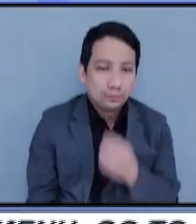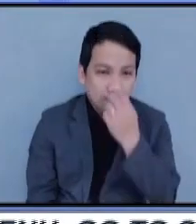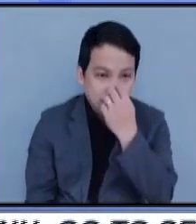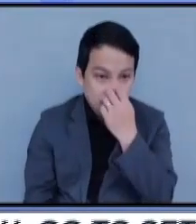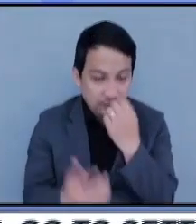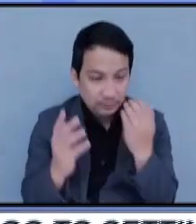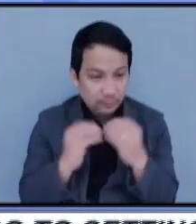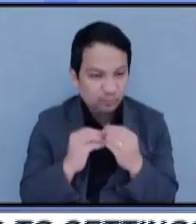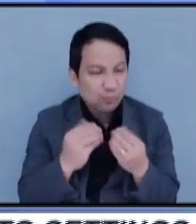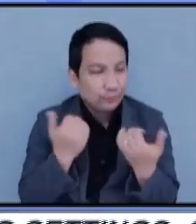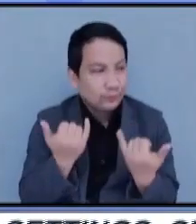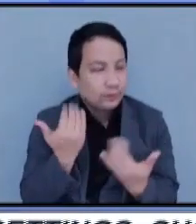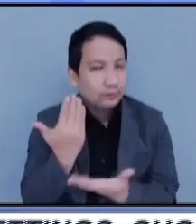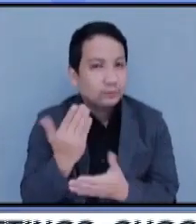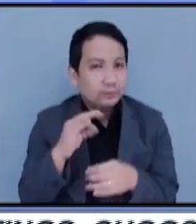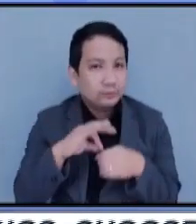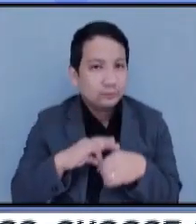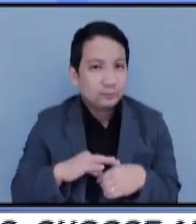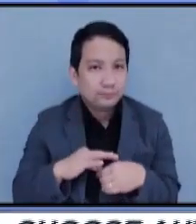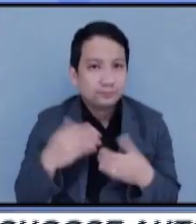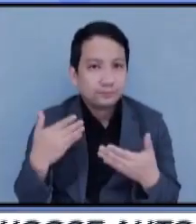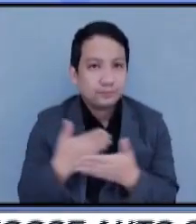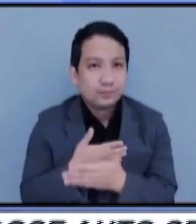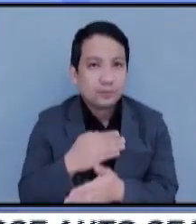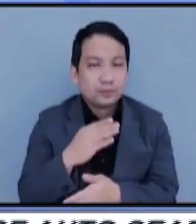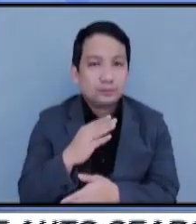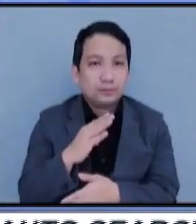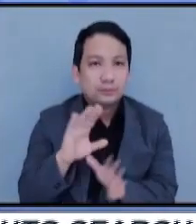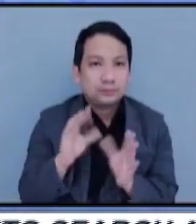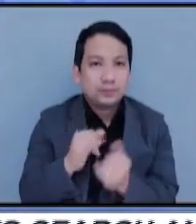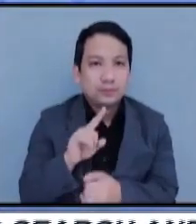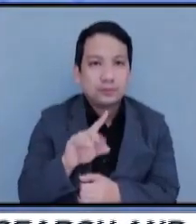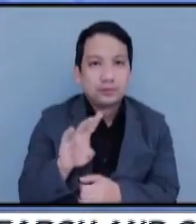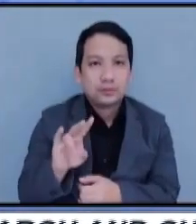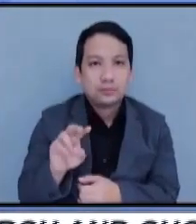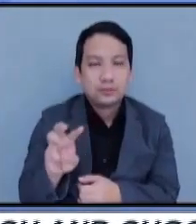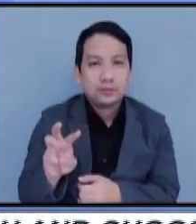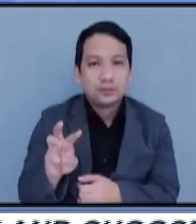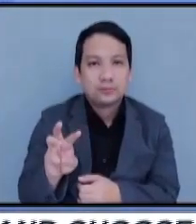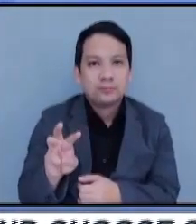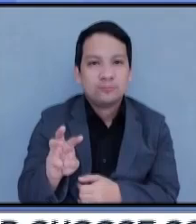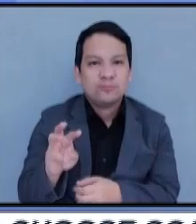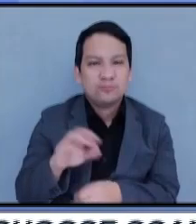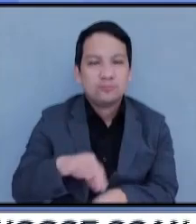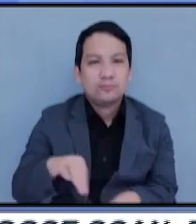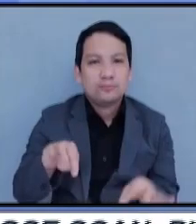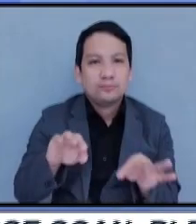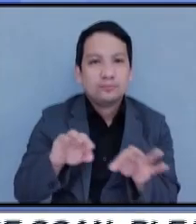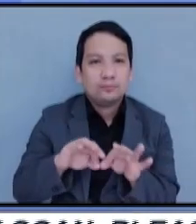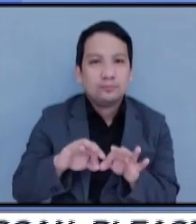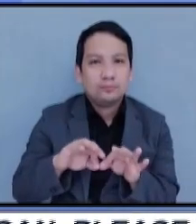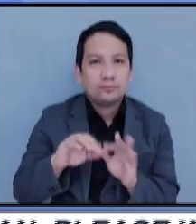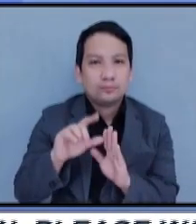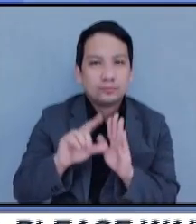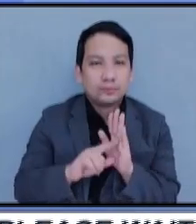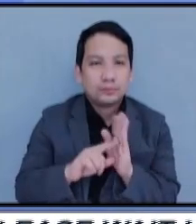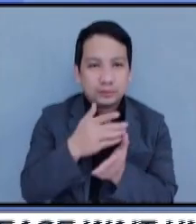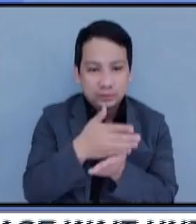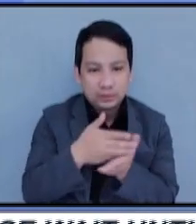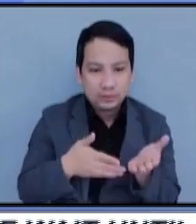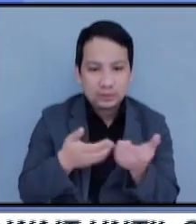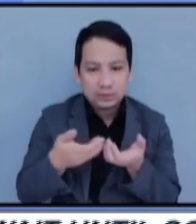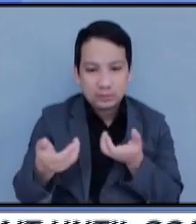pinagtibay ng mga botante sa Bagong Silang o barangay 176 sa Caloocan City ang batas na hatiin sa anim na Barangay ang